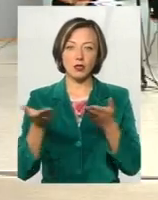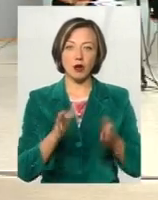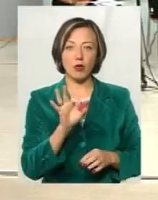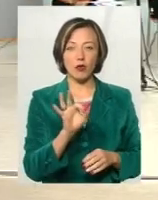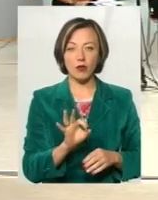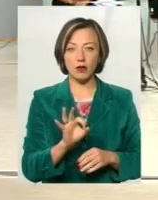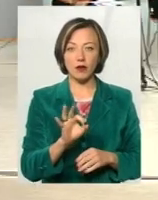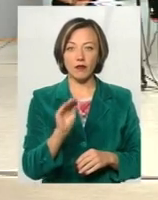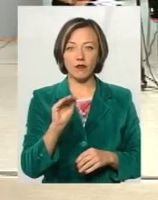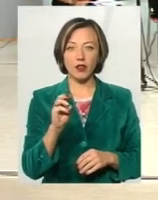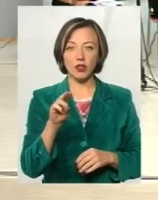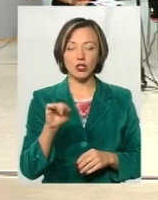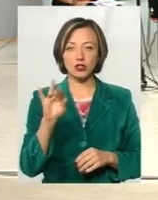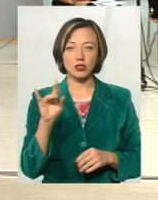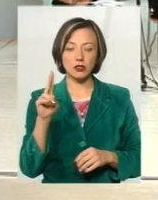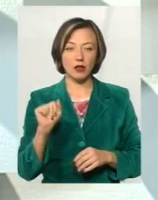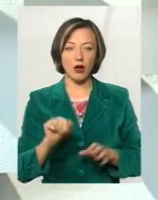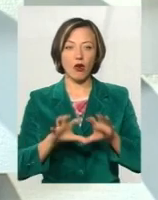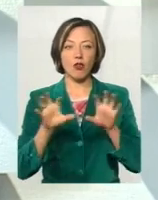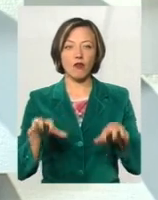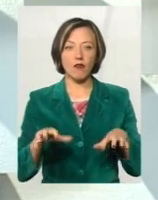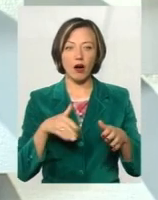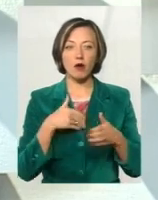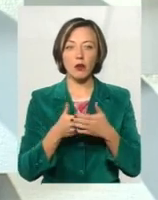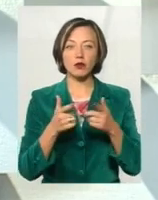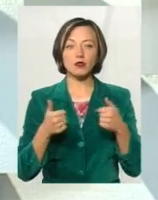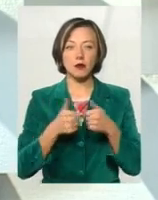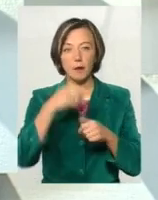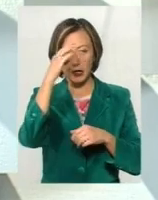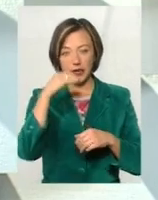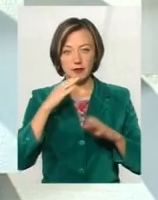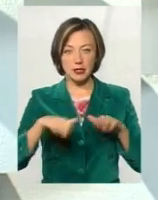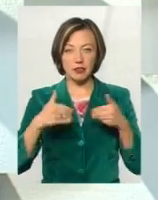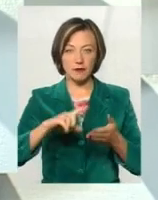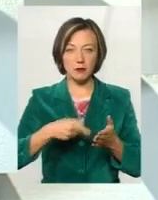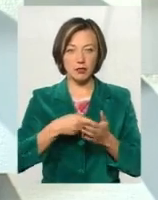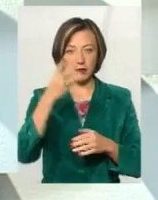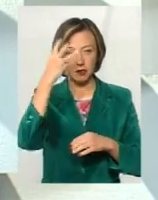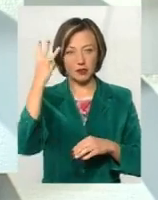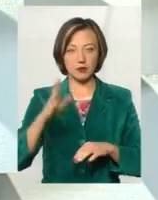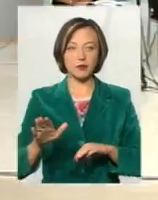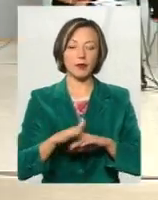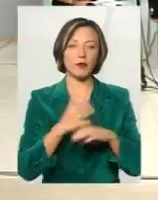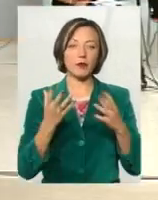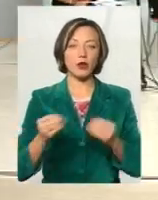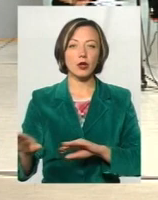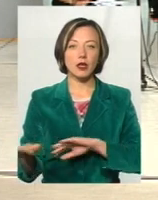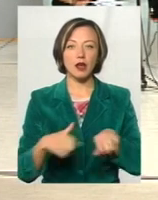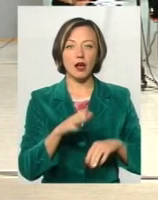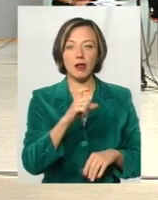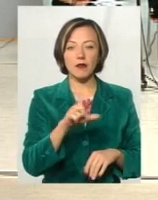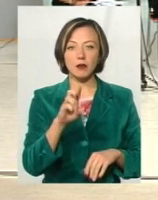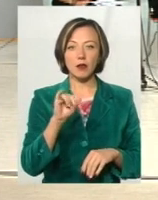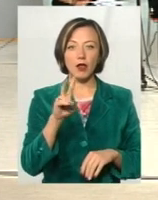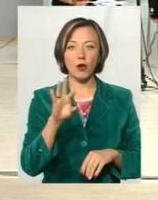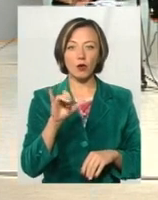Ольга Яневич-Федишина, голова громадської організації «Батьківська ініціатива міста Хмельницького». Доброго дня. І Євген Білоусов,